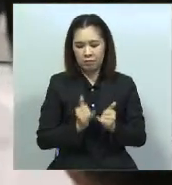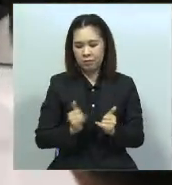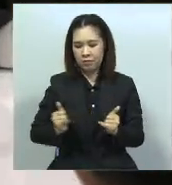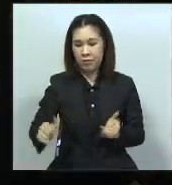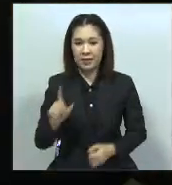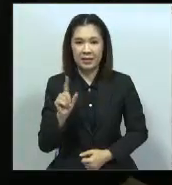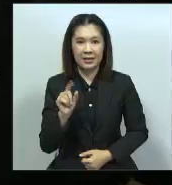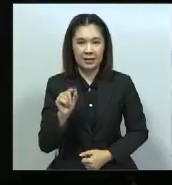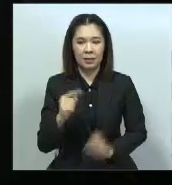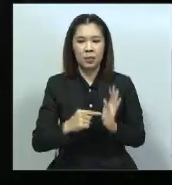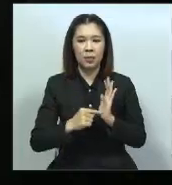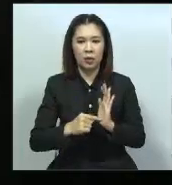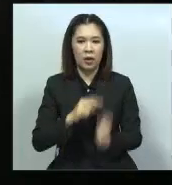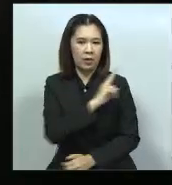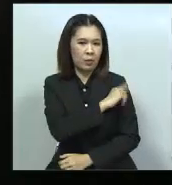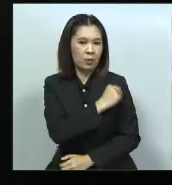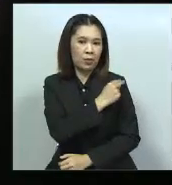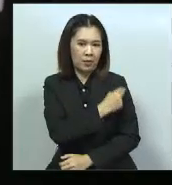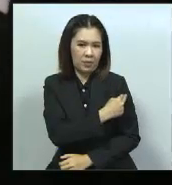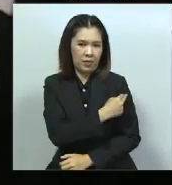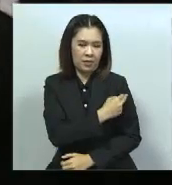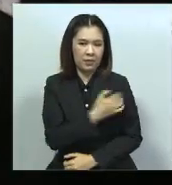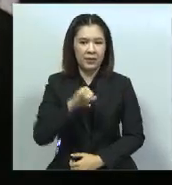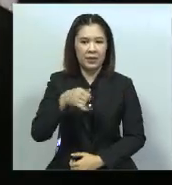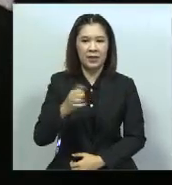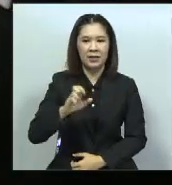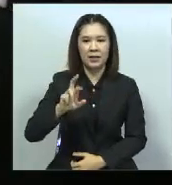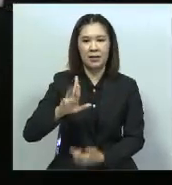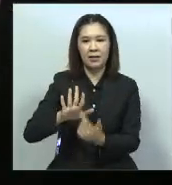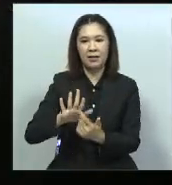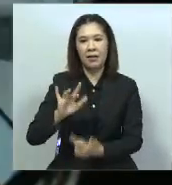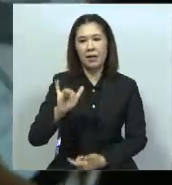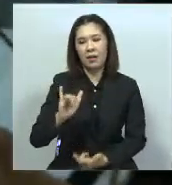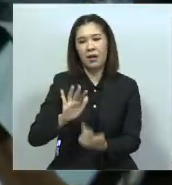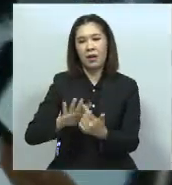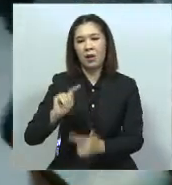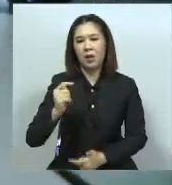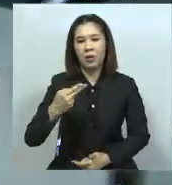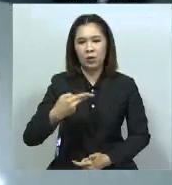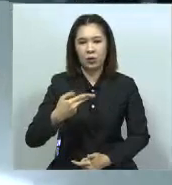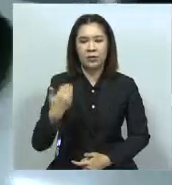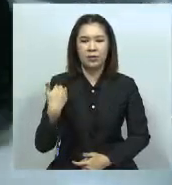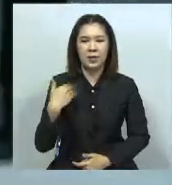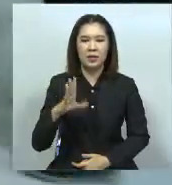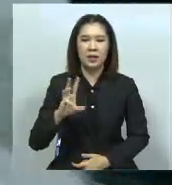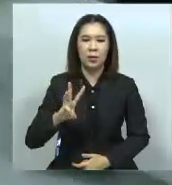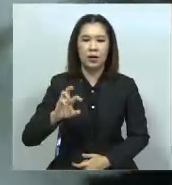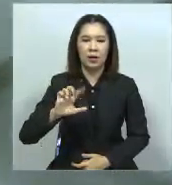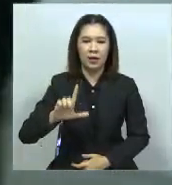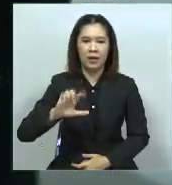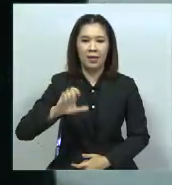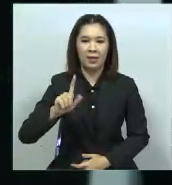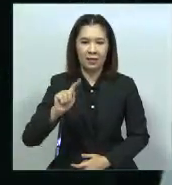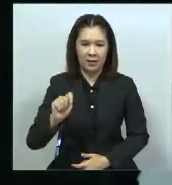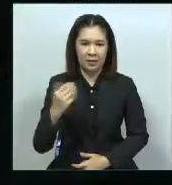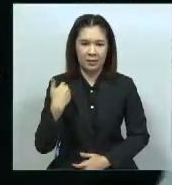ยกตัวอย่างอย่างเช่นนายแพทย์ชลนาถสีแก้วนายจิรายุห่วงทรัพย์นายสุทินคลังแสงและก็นายชวลิตวิทยสุทธ์ค่ะนอกจาก